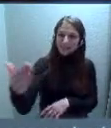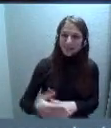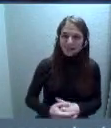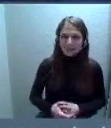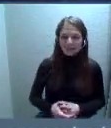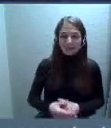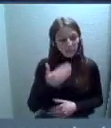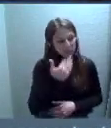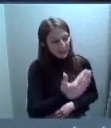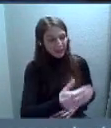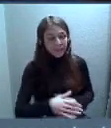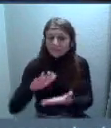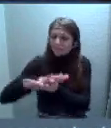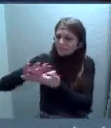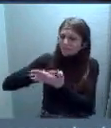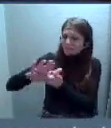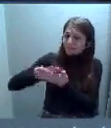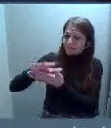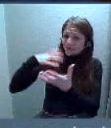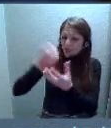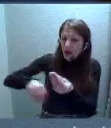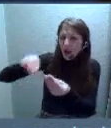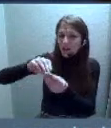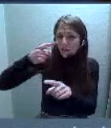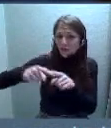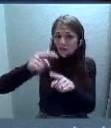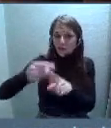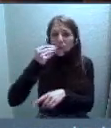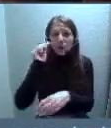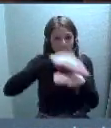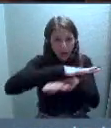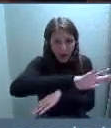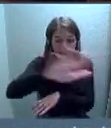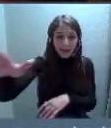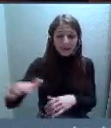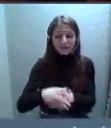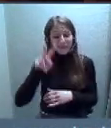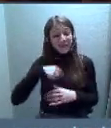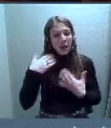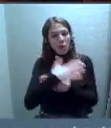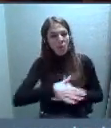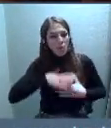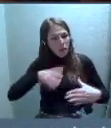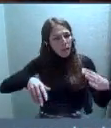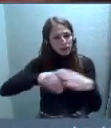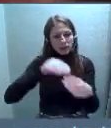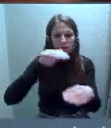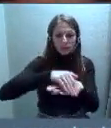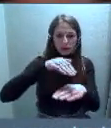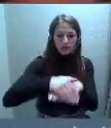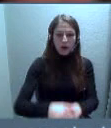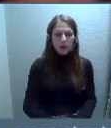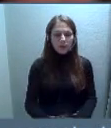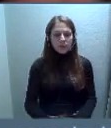Merci. Excusez-moi, je voulais aussi rajouter un petit mot. Bonsoir. Je suis sincèrement ravie d'être ici parmi vous ce soir parce que le